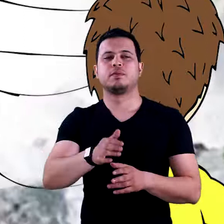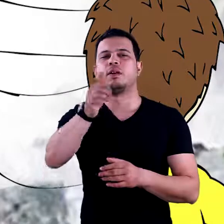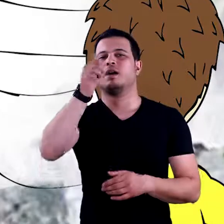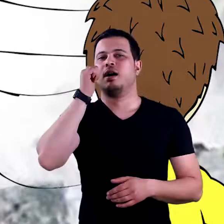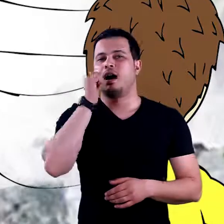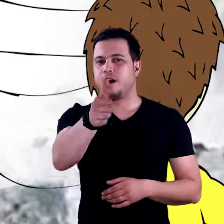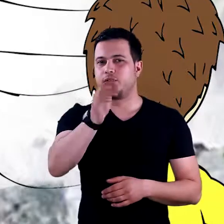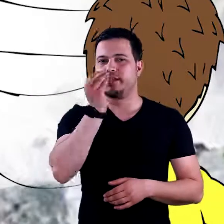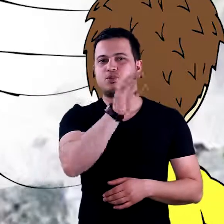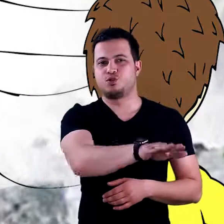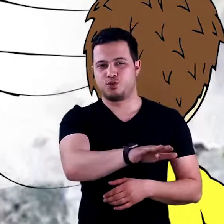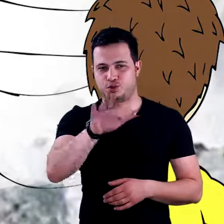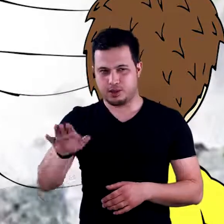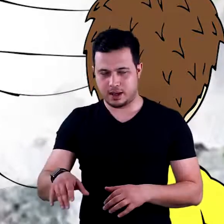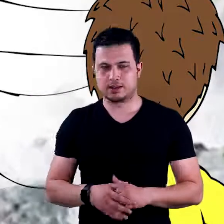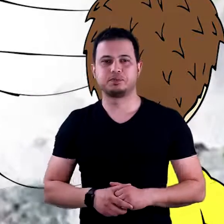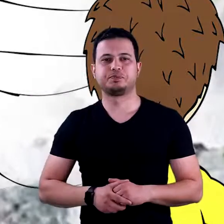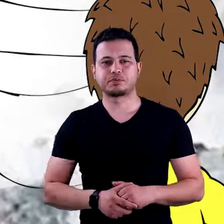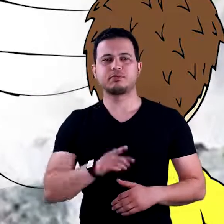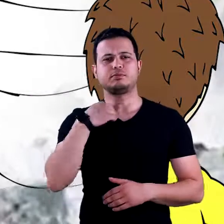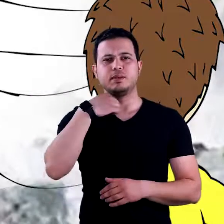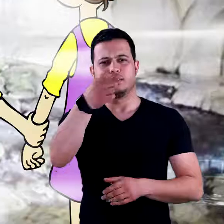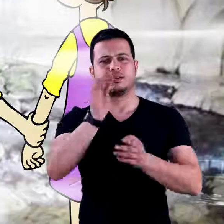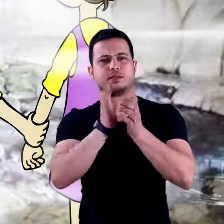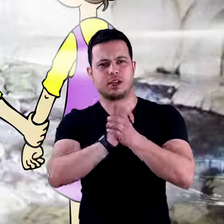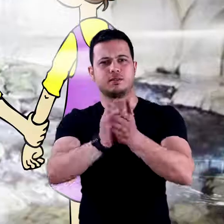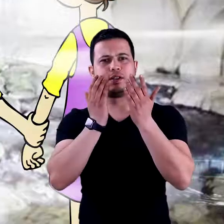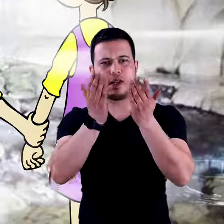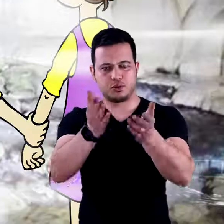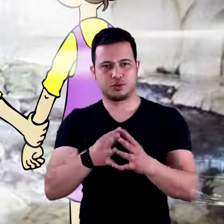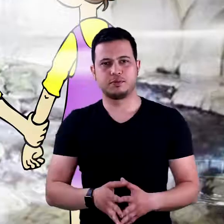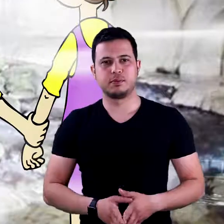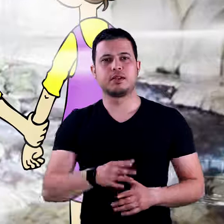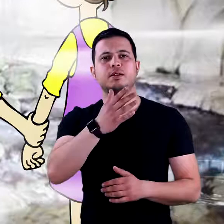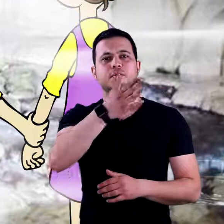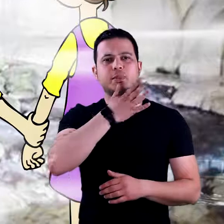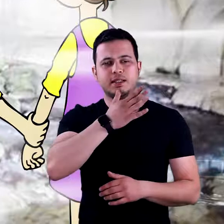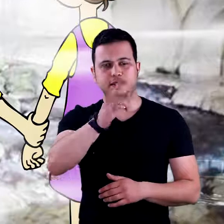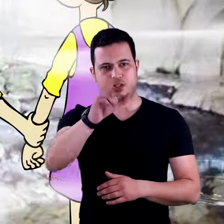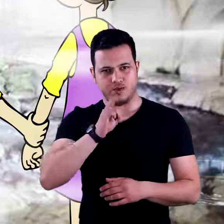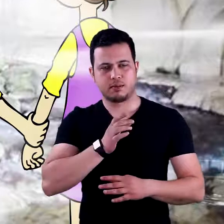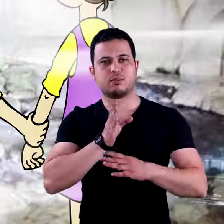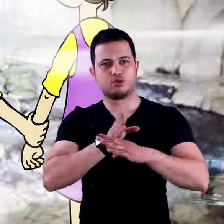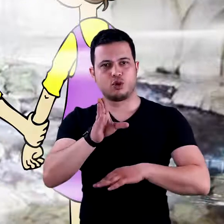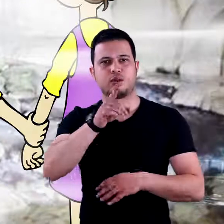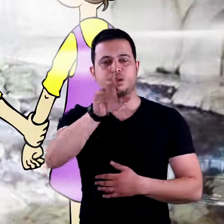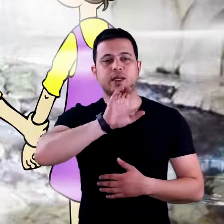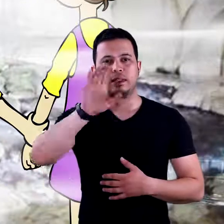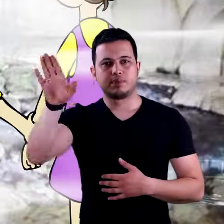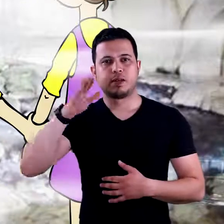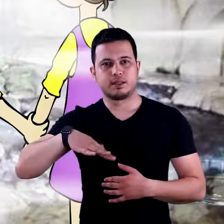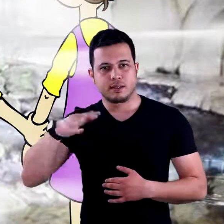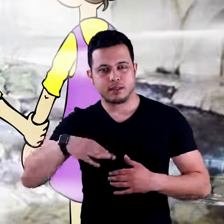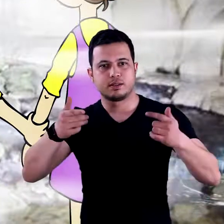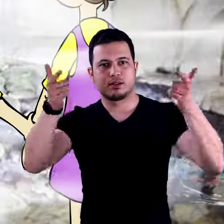Aferin size çocuklar. Tebrik ederim sizi. Bildiniz. Gitmek